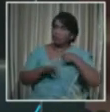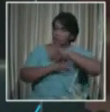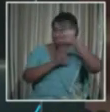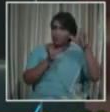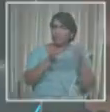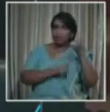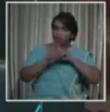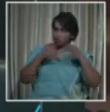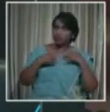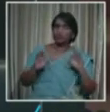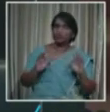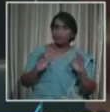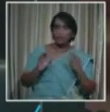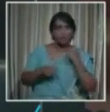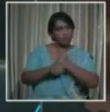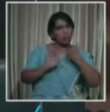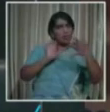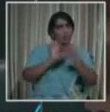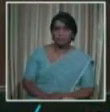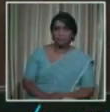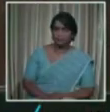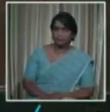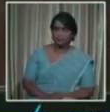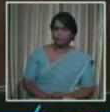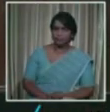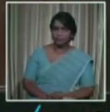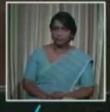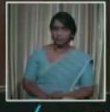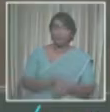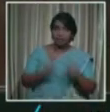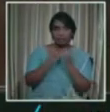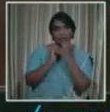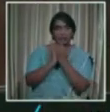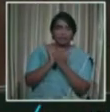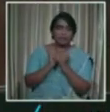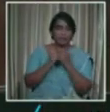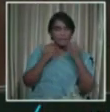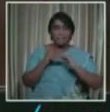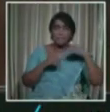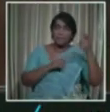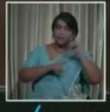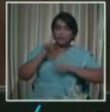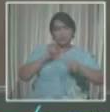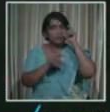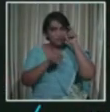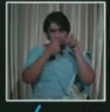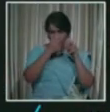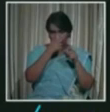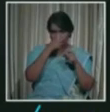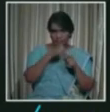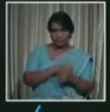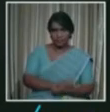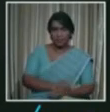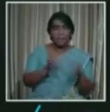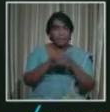පක්ෂයක් අවුලා අපි සූදානම් ජාති කාඩුවක් හදන්න අද අපි බාරගත්තු වැඩේ කරමු ඊට පස්සේ වෙනම සාකච්ඡාවක් කරන්න ඕකට මේ පක්ෂ